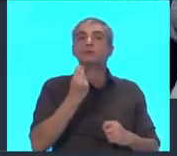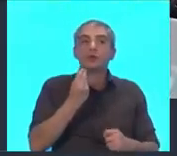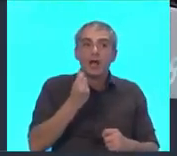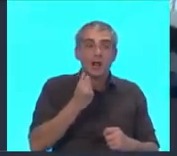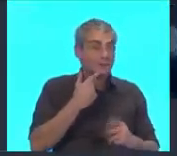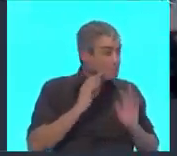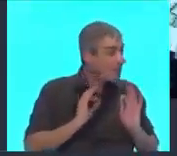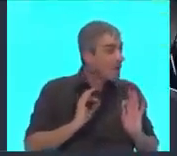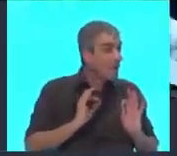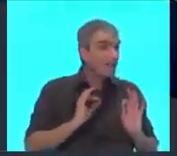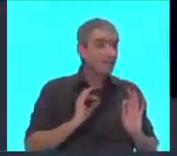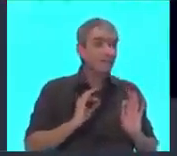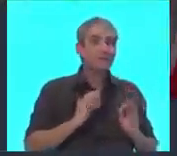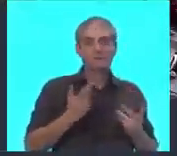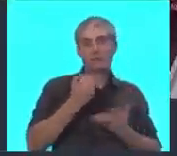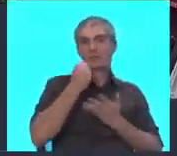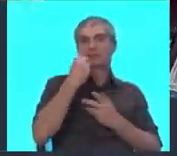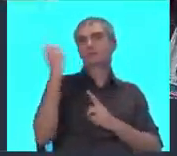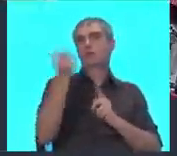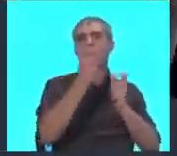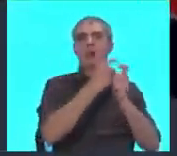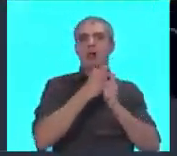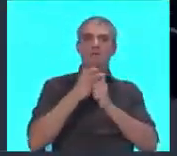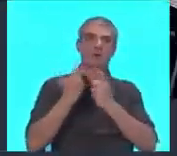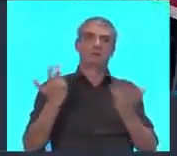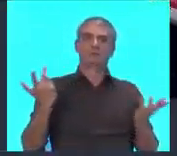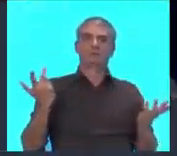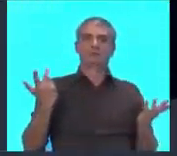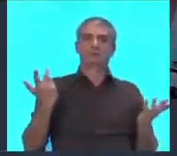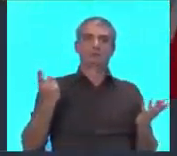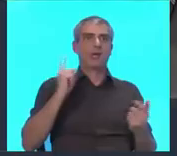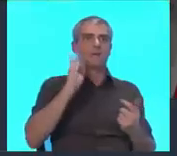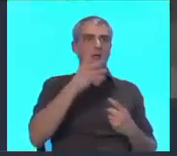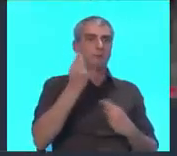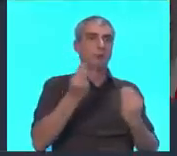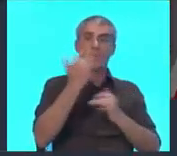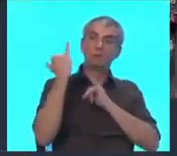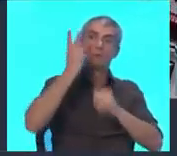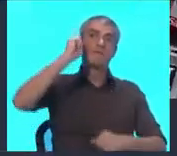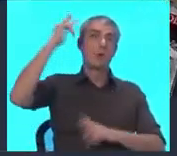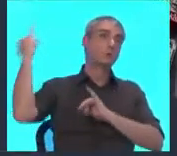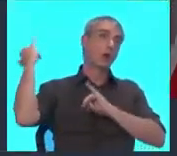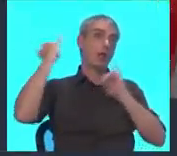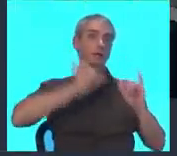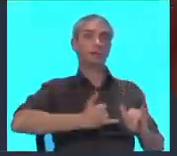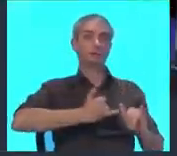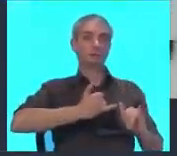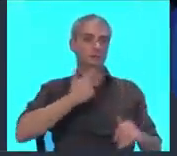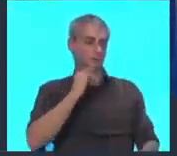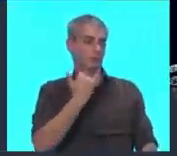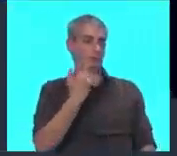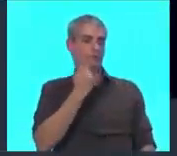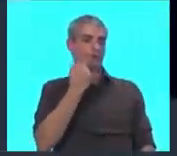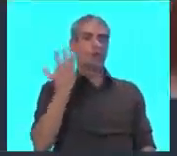באמת? תקציבים של כל החברות. אבל גם כאילו הסחורה שאתה מביא אותה הרי מחול? לא.